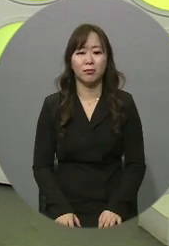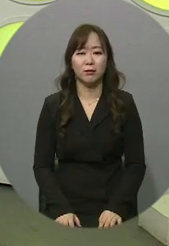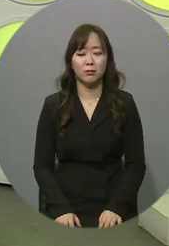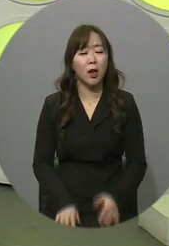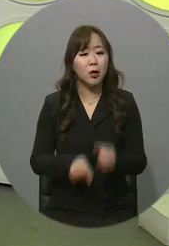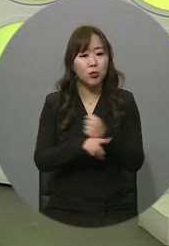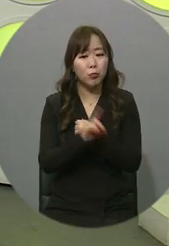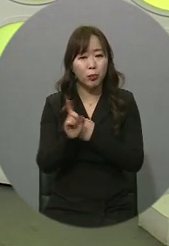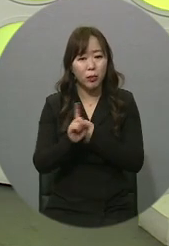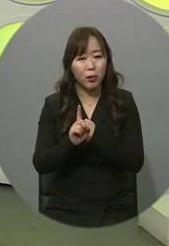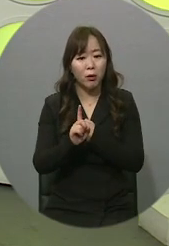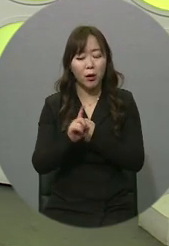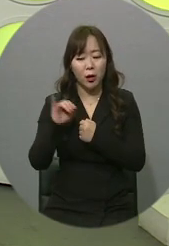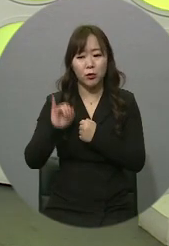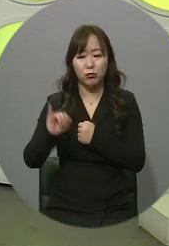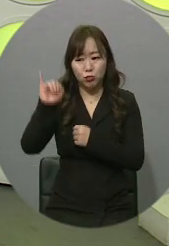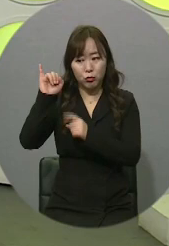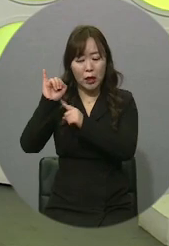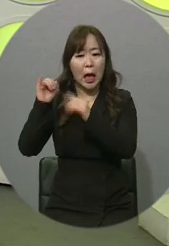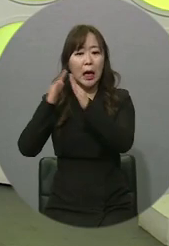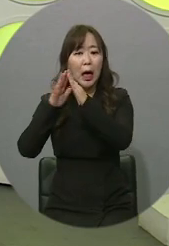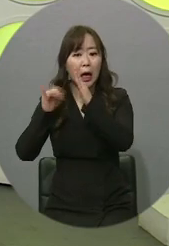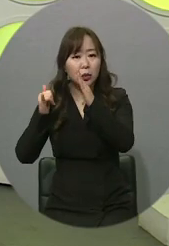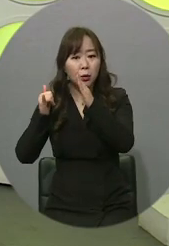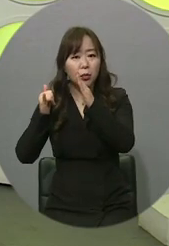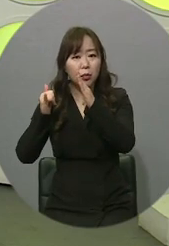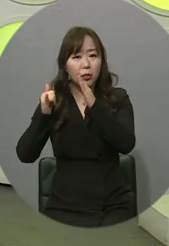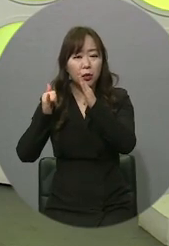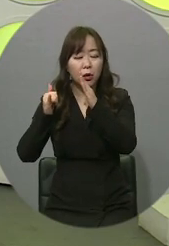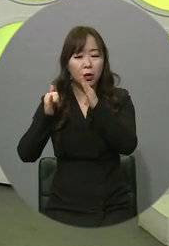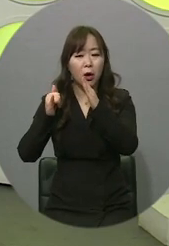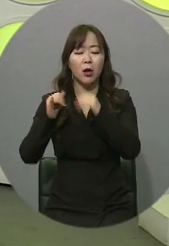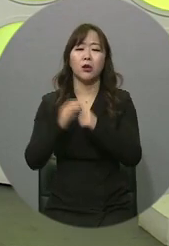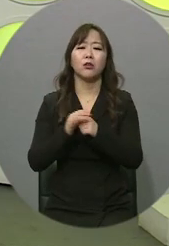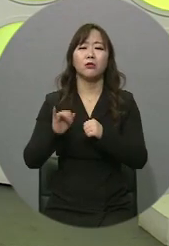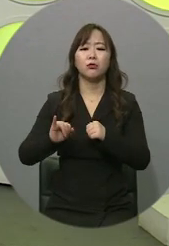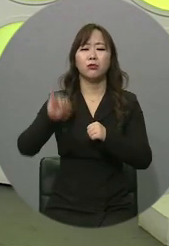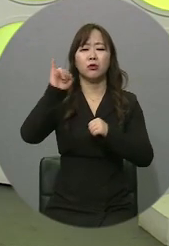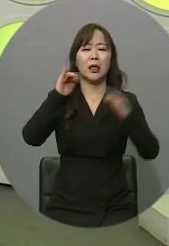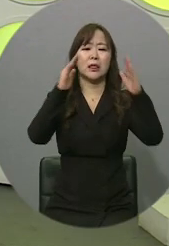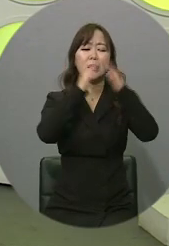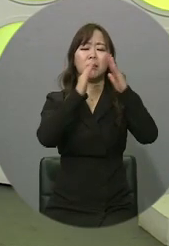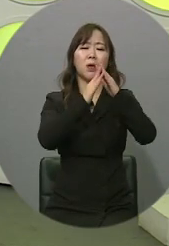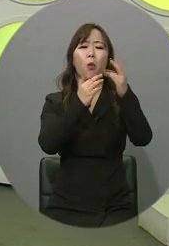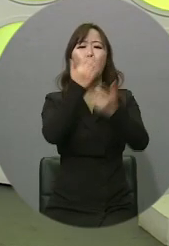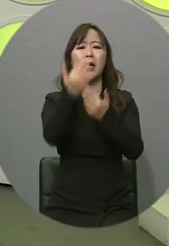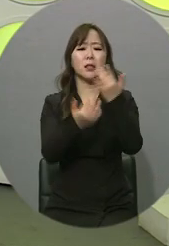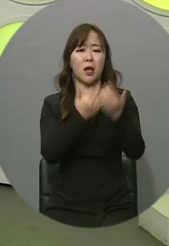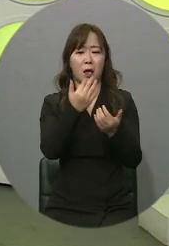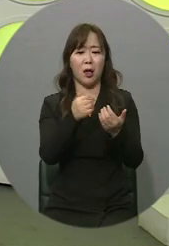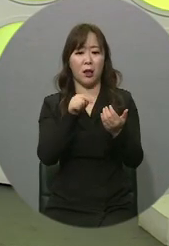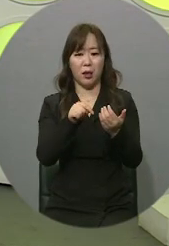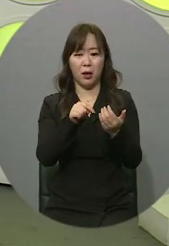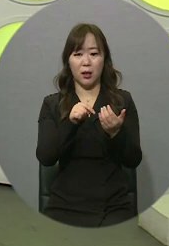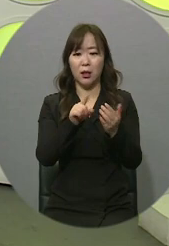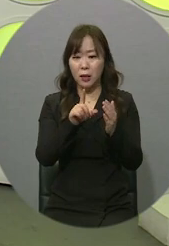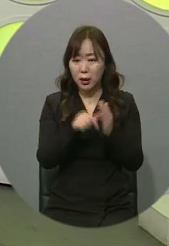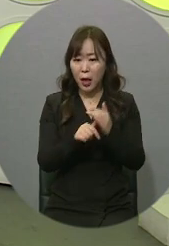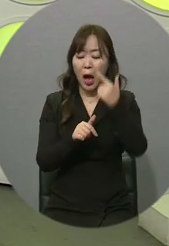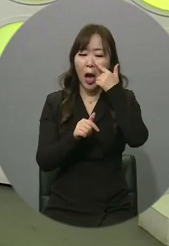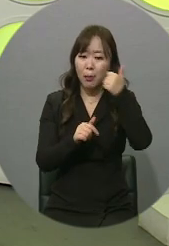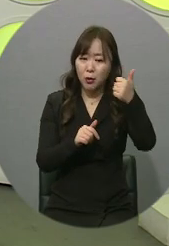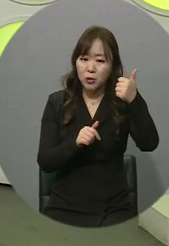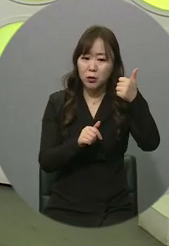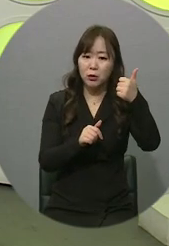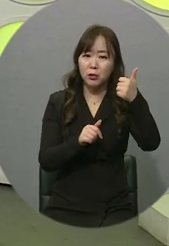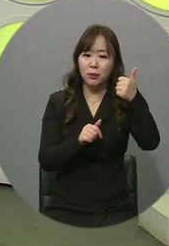그 이유는 누이의 가족은 누이가 어렸을 때 집에 화재가 났었대요. 그때 그 누이의